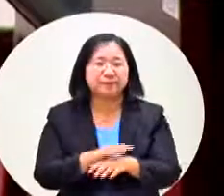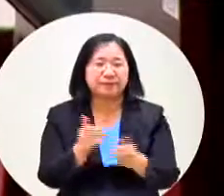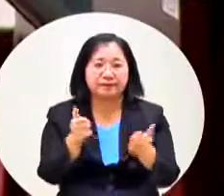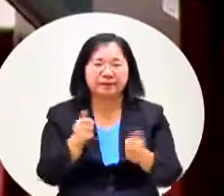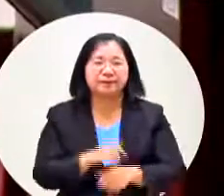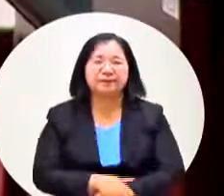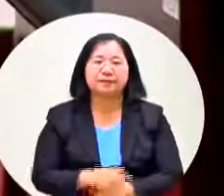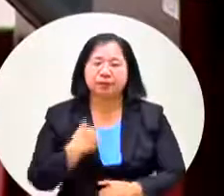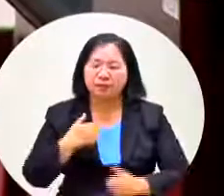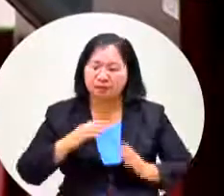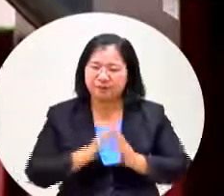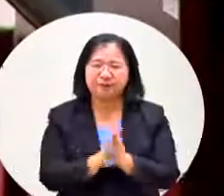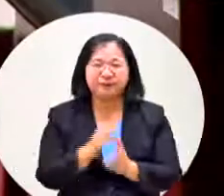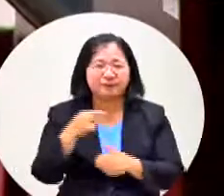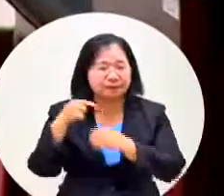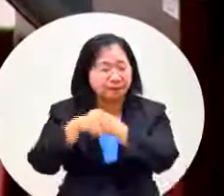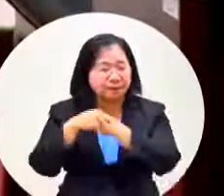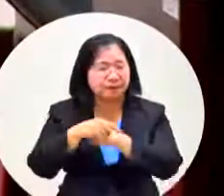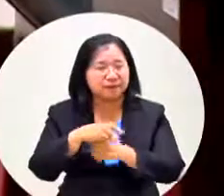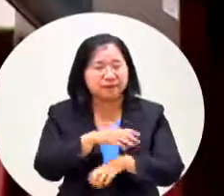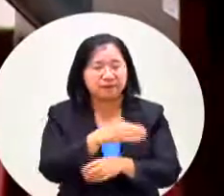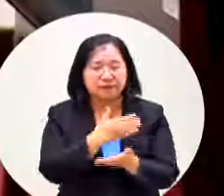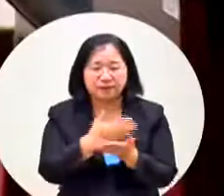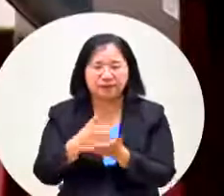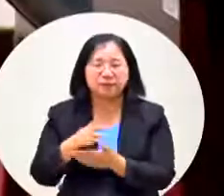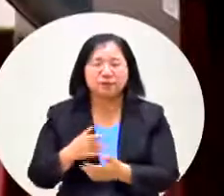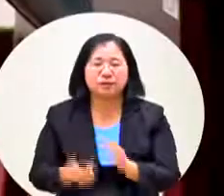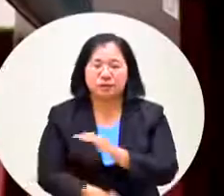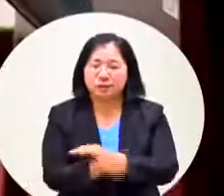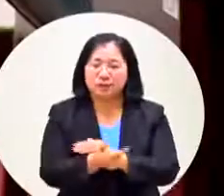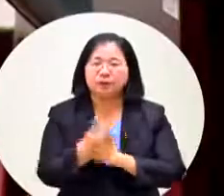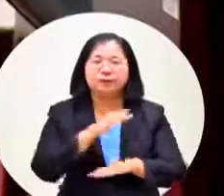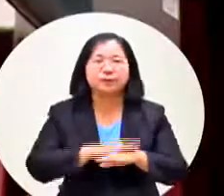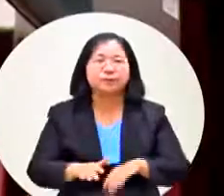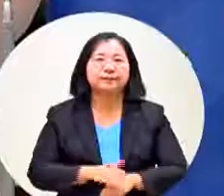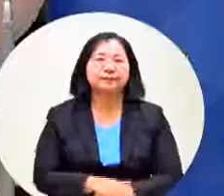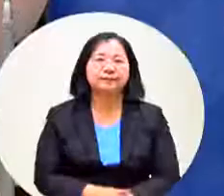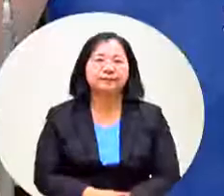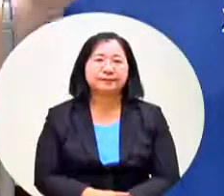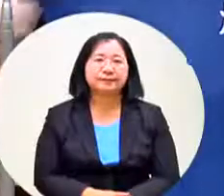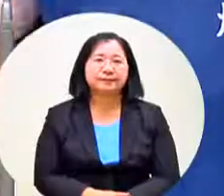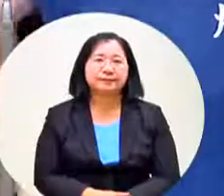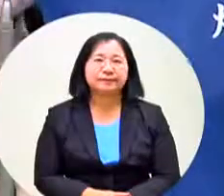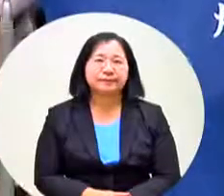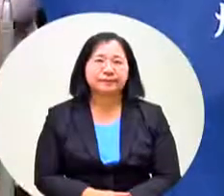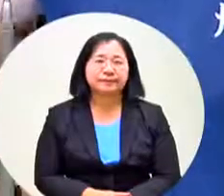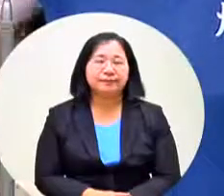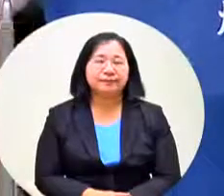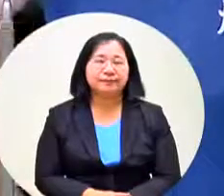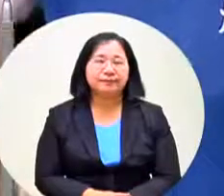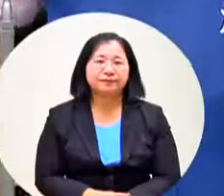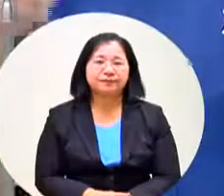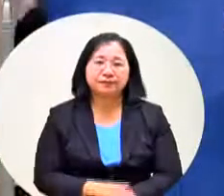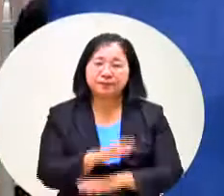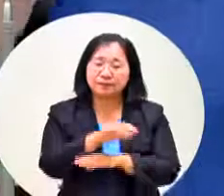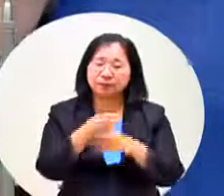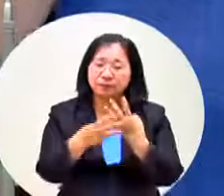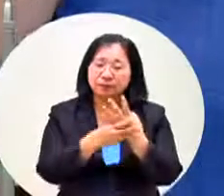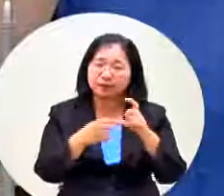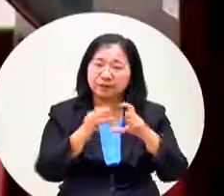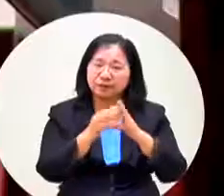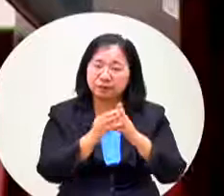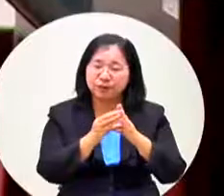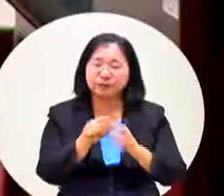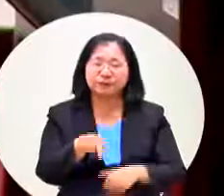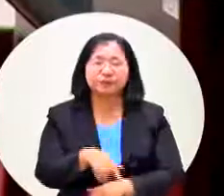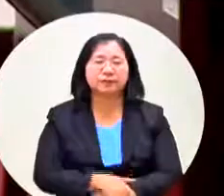处两个局处是一个提供土地，一个是设立吼，后边相关的程序要怎么做？那是不是请市长这个部分